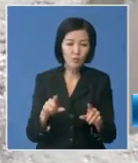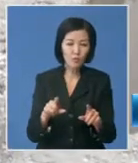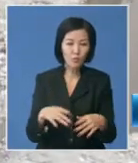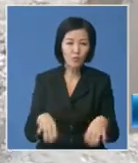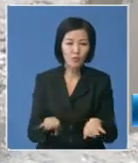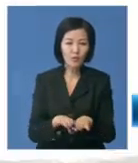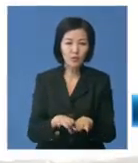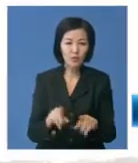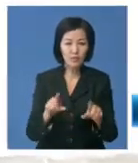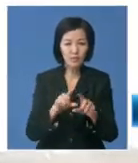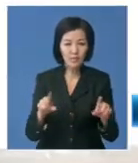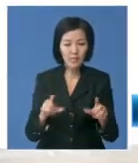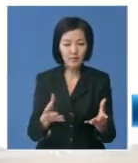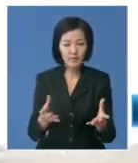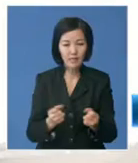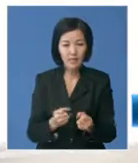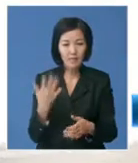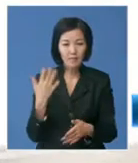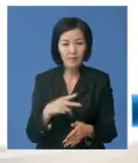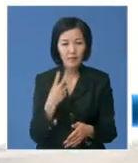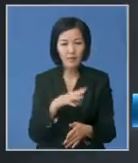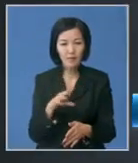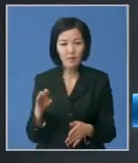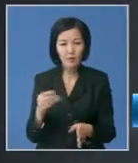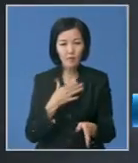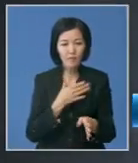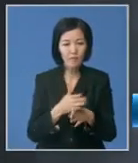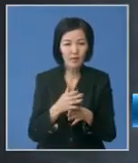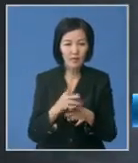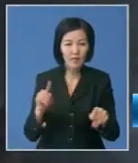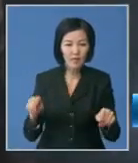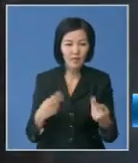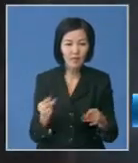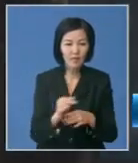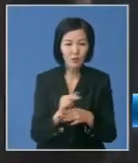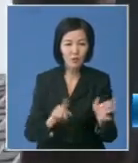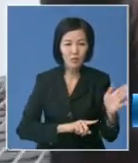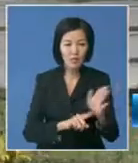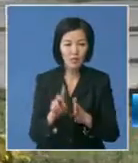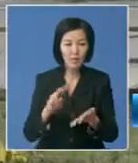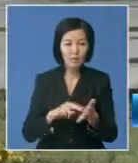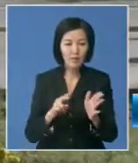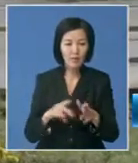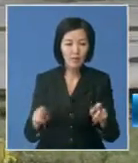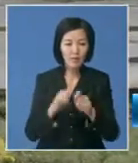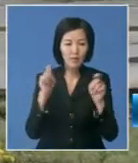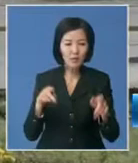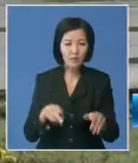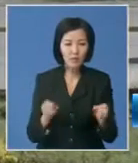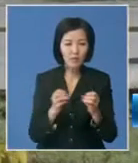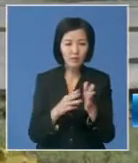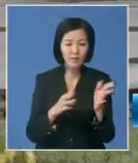приобретена 52 миллиона тенге выделено реконструкция началась по плану сдадут ее в эксплуатацию в